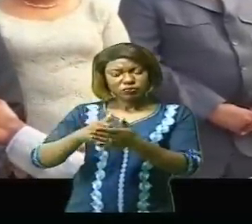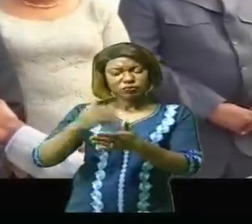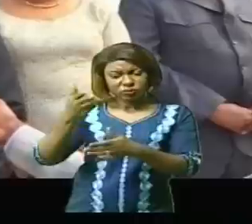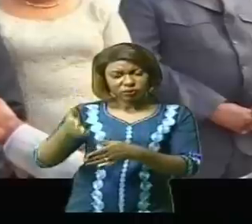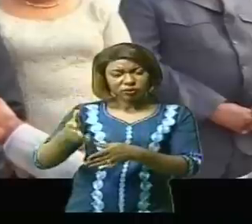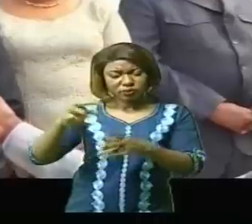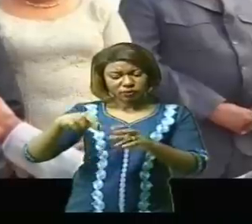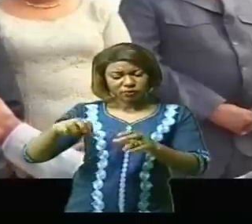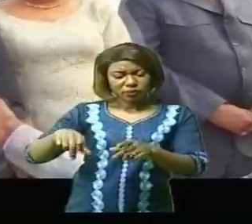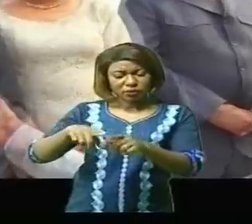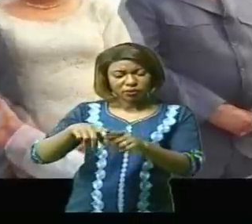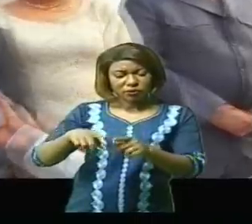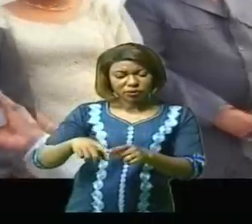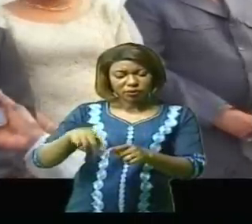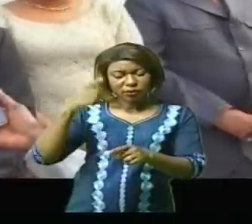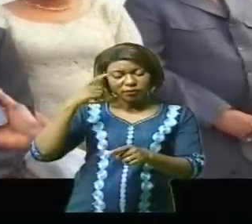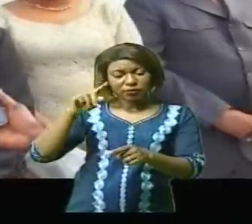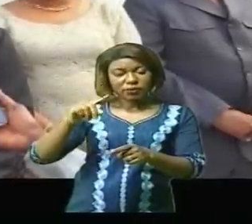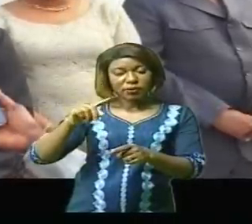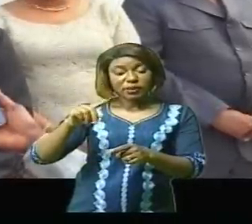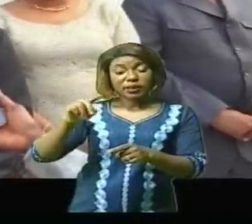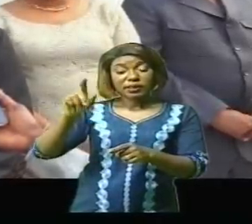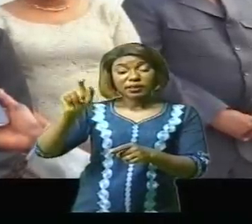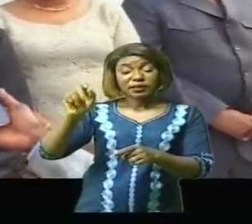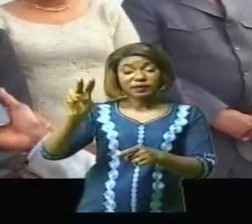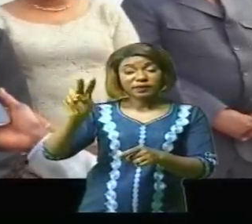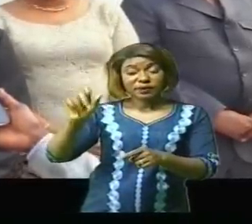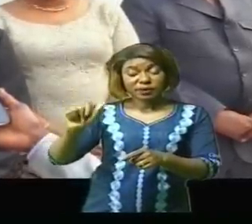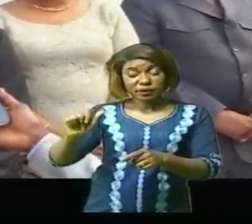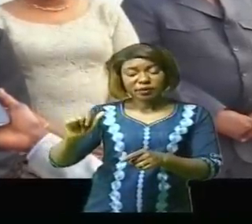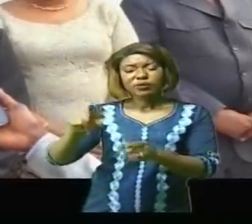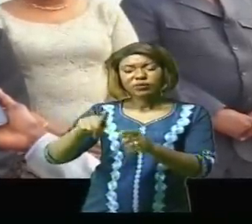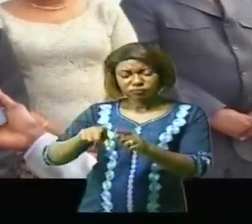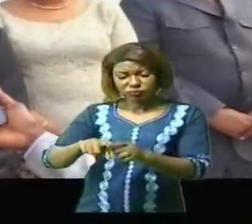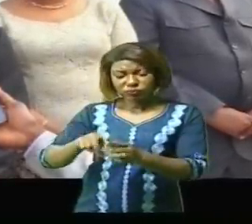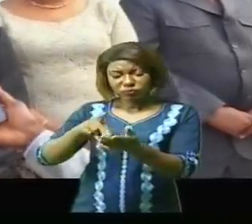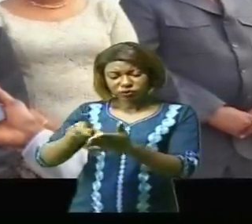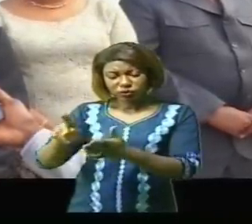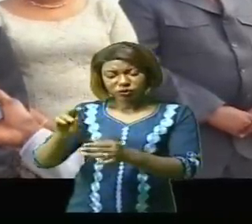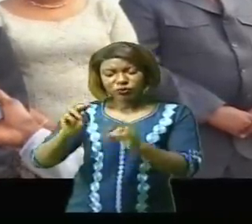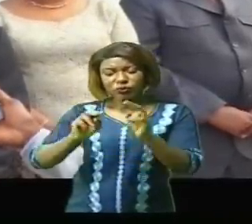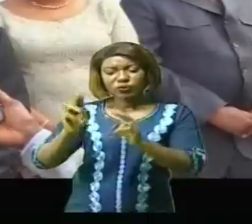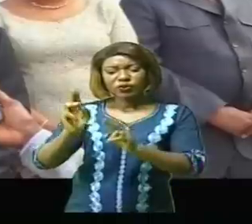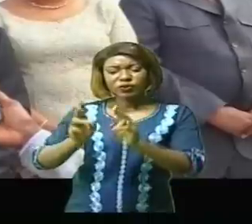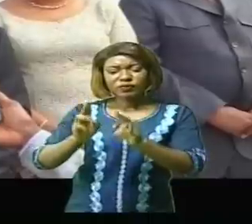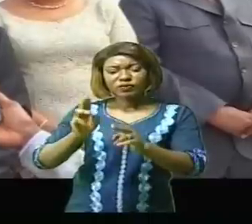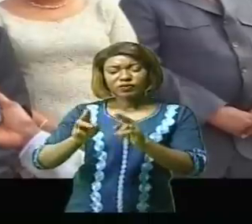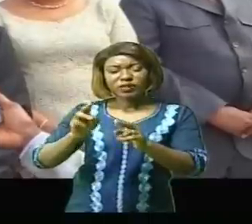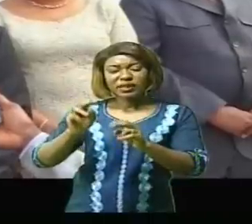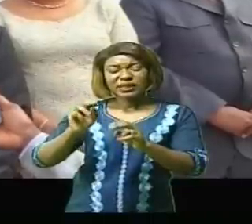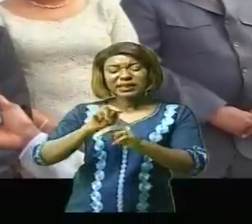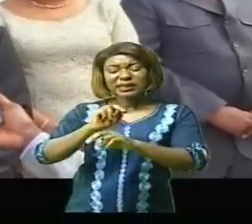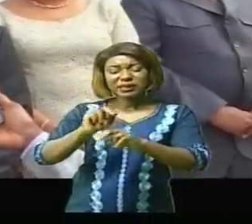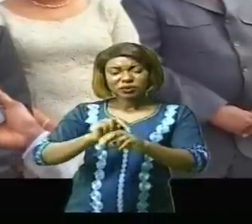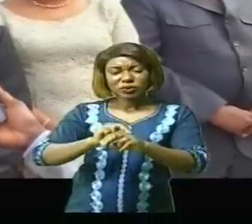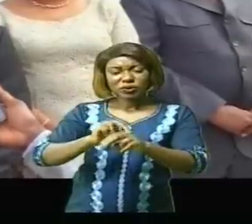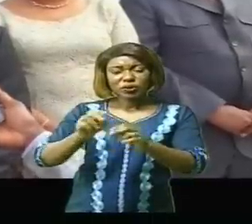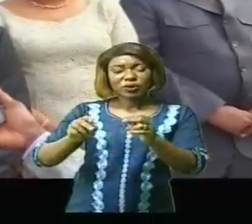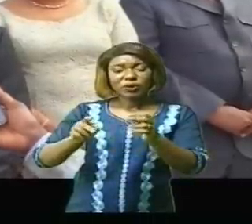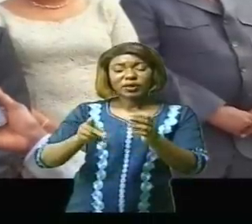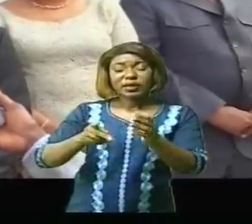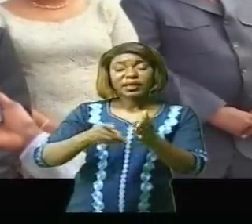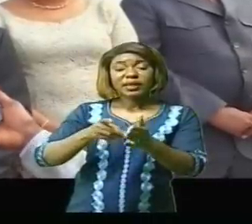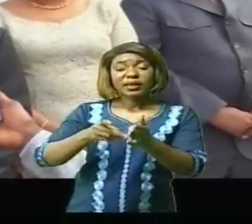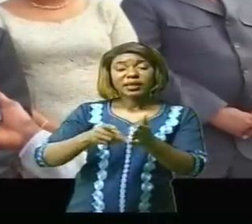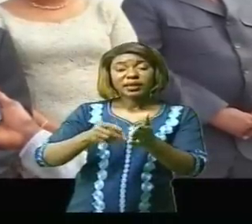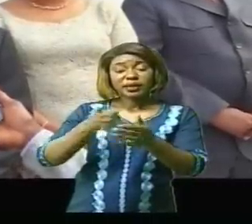pour neutraliser la TVA. Nous avons également constaté qu'au niveau international, le prix du pétrole continue à augmenter. Il est